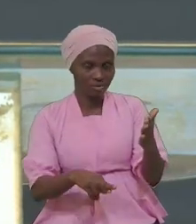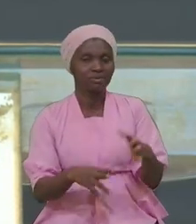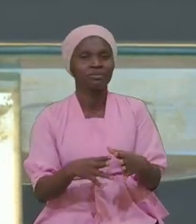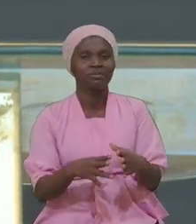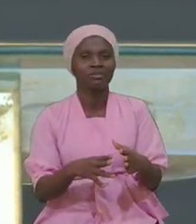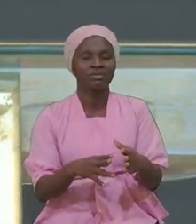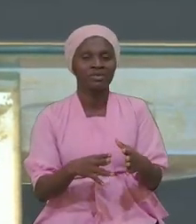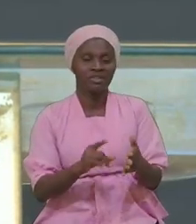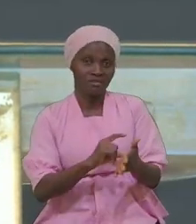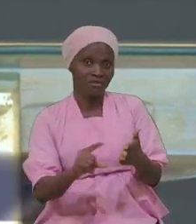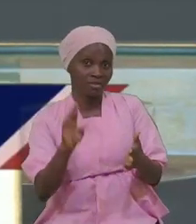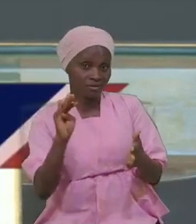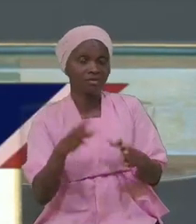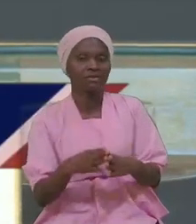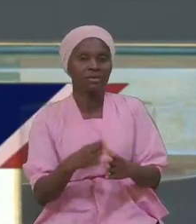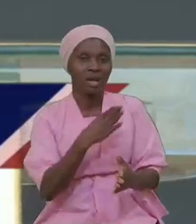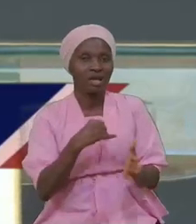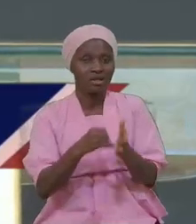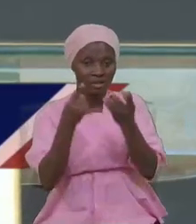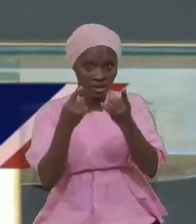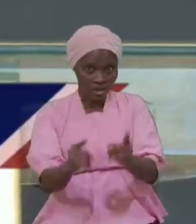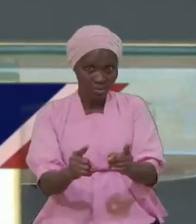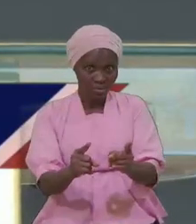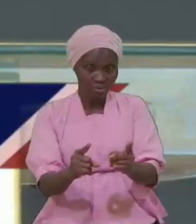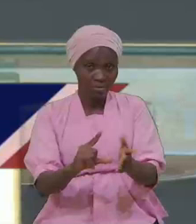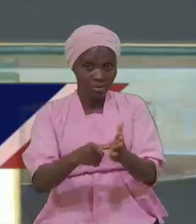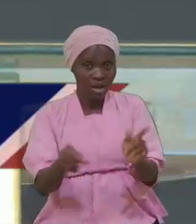Et pendant qu'ils y allaient,